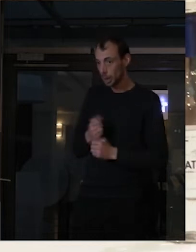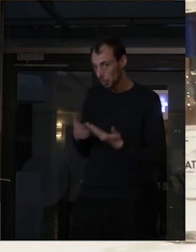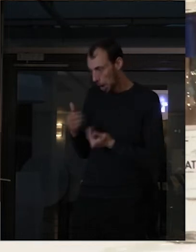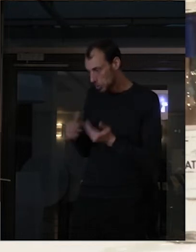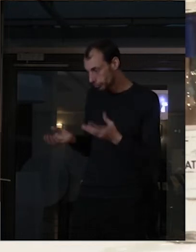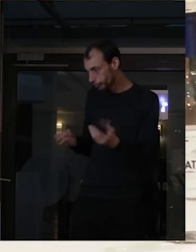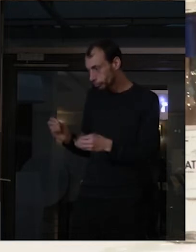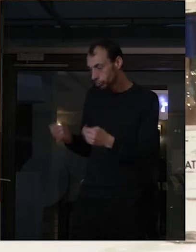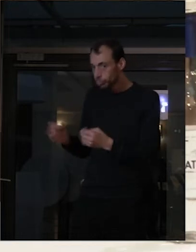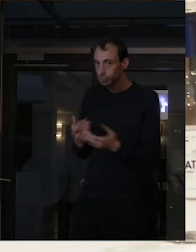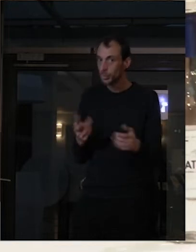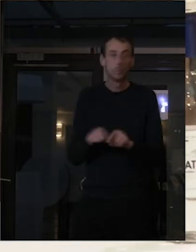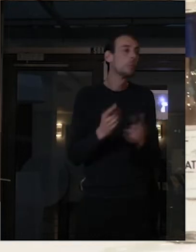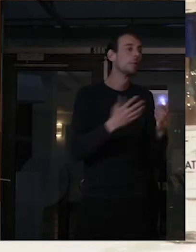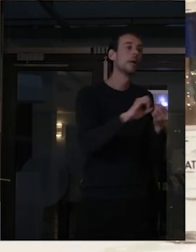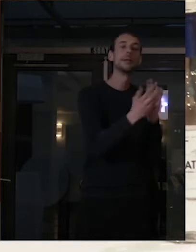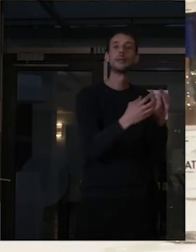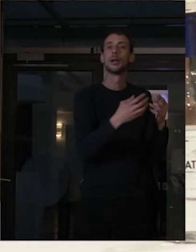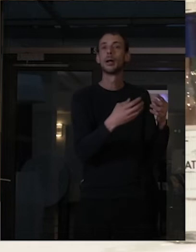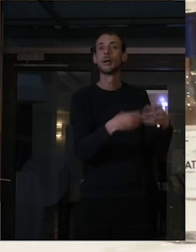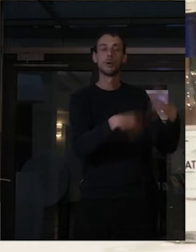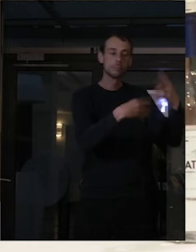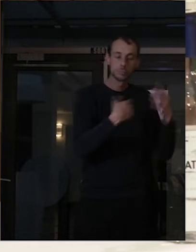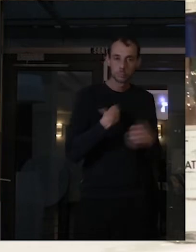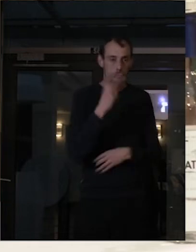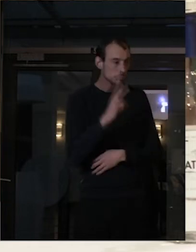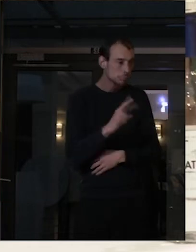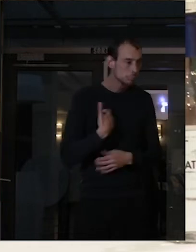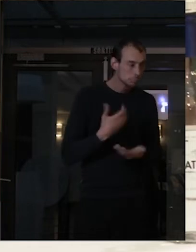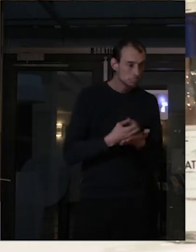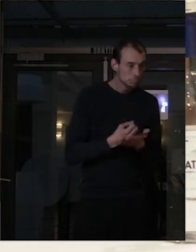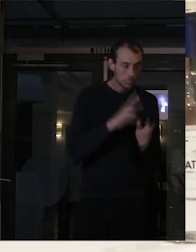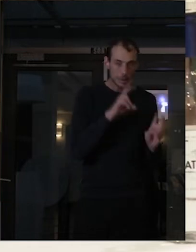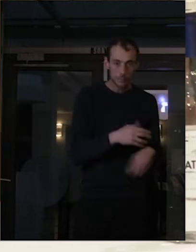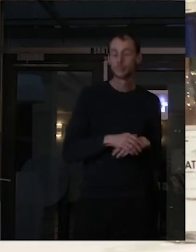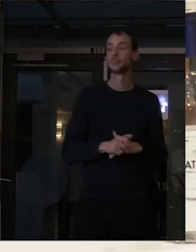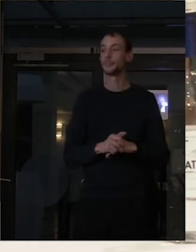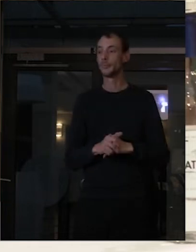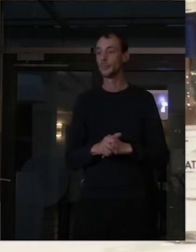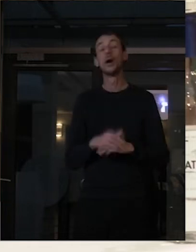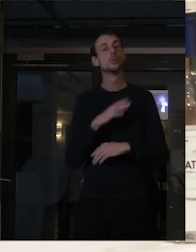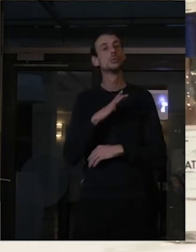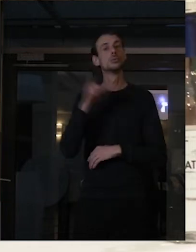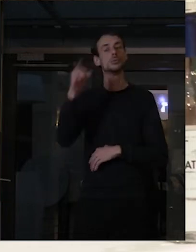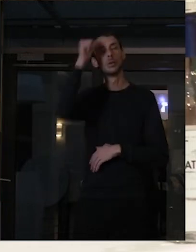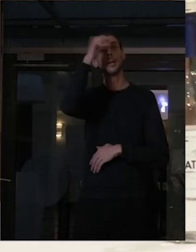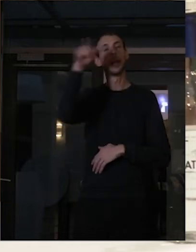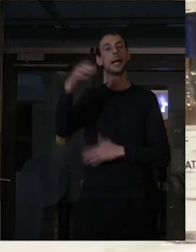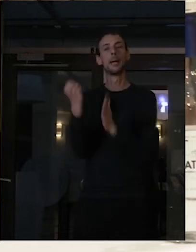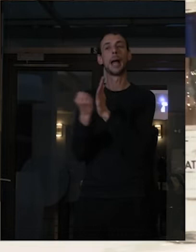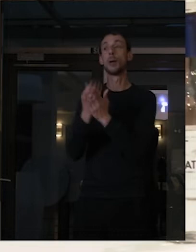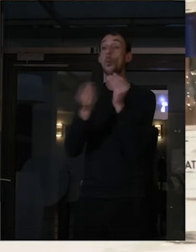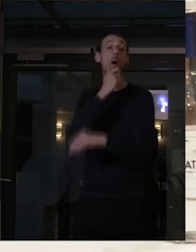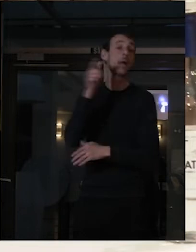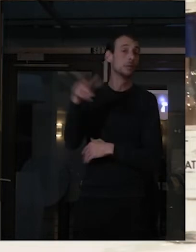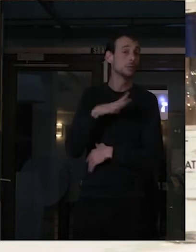sur des forums, sur Internet, voilà, en essayant de savoir. Certes, il y avait quelques marques aux États-Unis ou en Angleterre